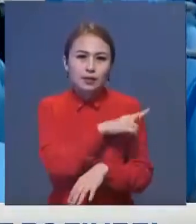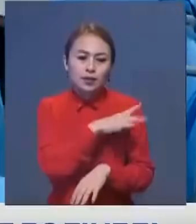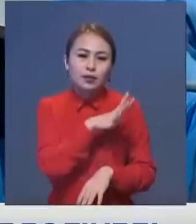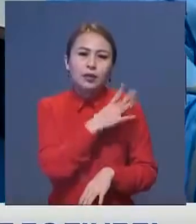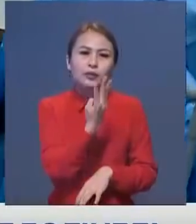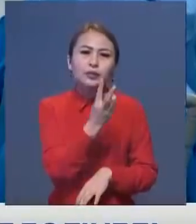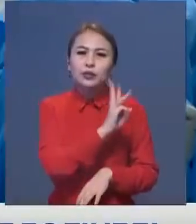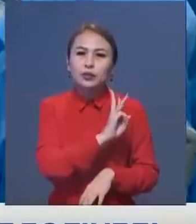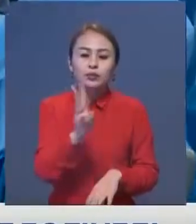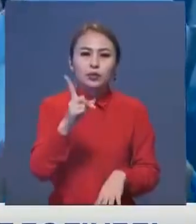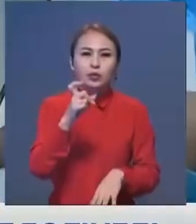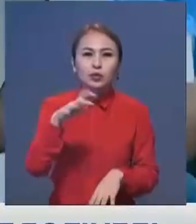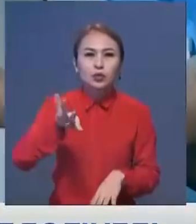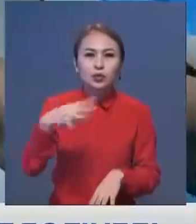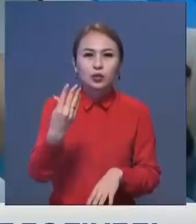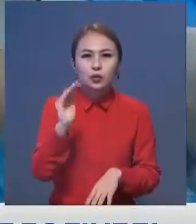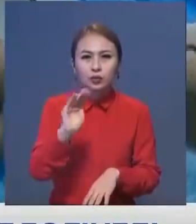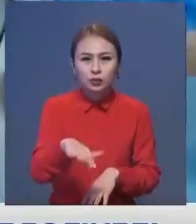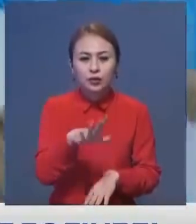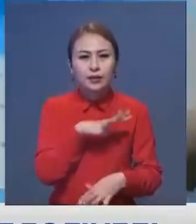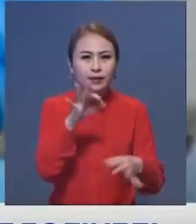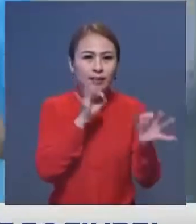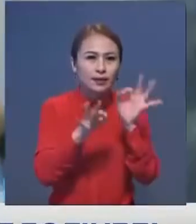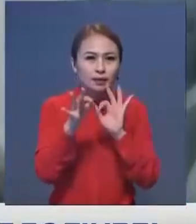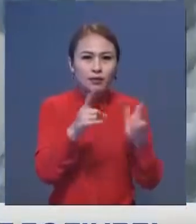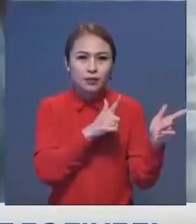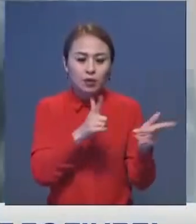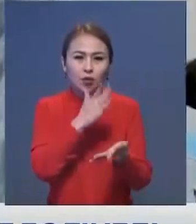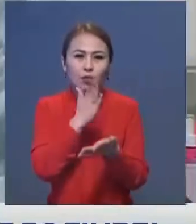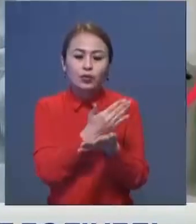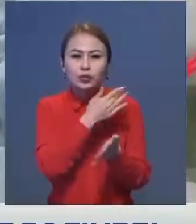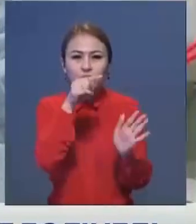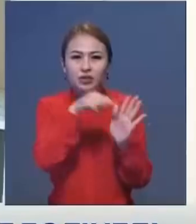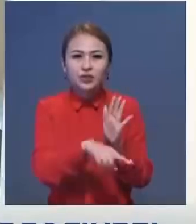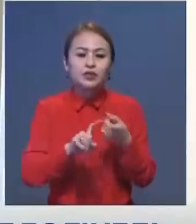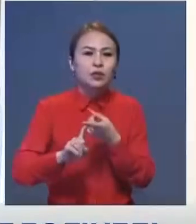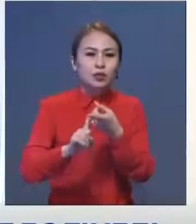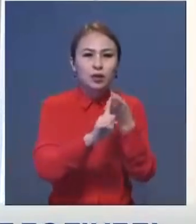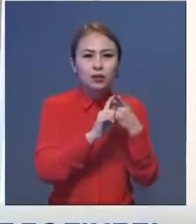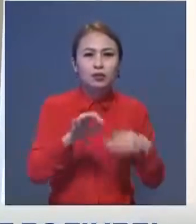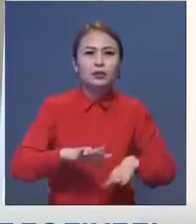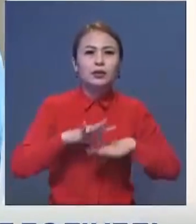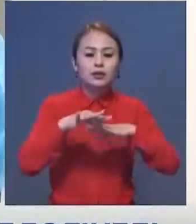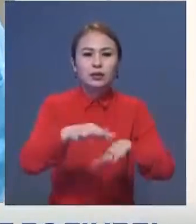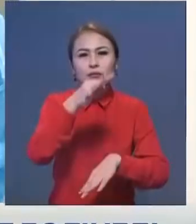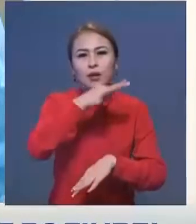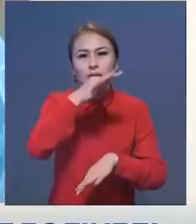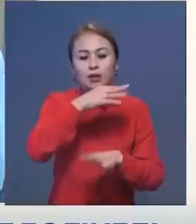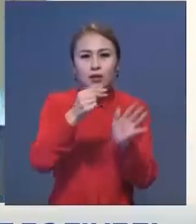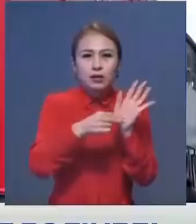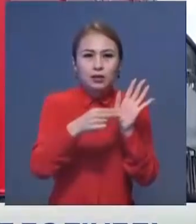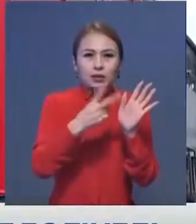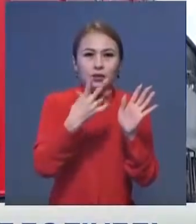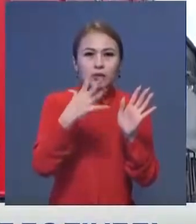мен емханаларда 4 миллион 144 мың дана дәрі-дәрмек бар. Оның ішінде вирусқа қарсы қолданылатын дәрілердің